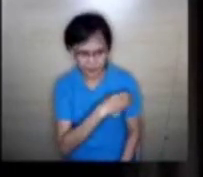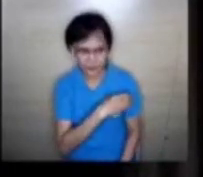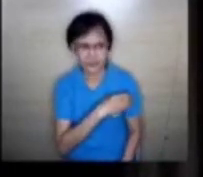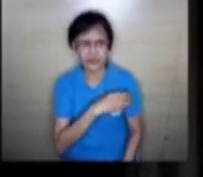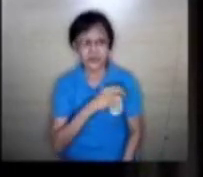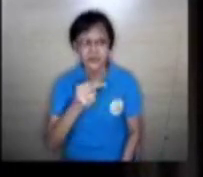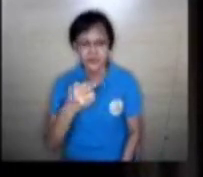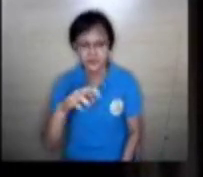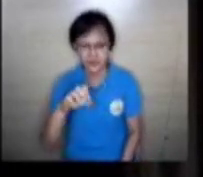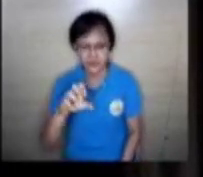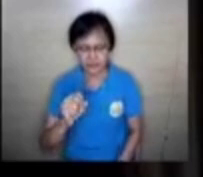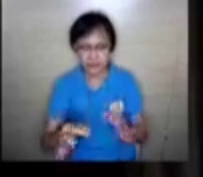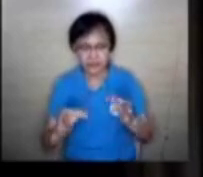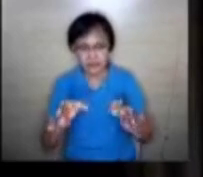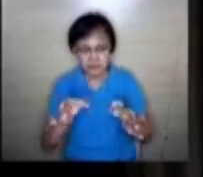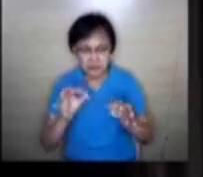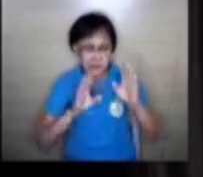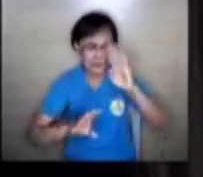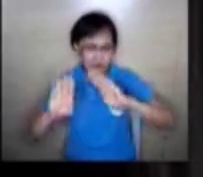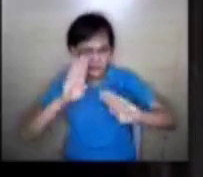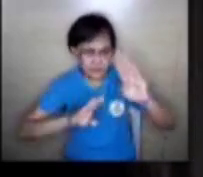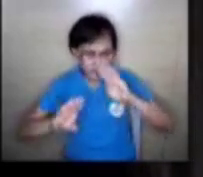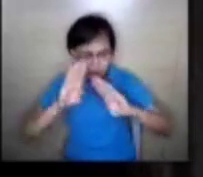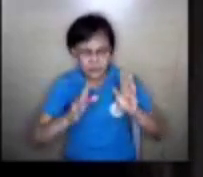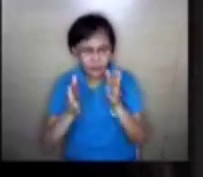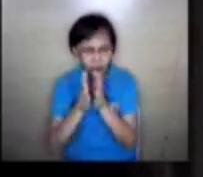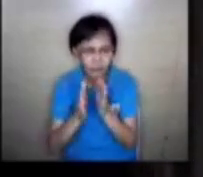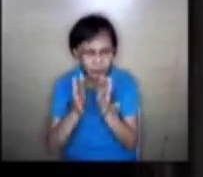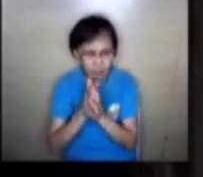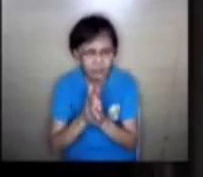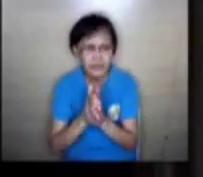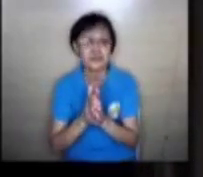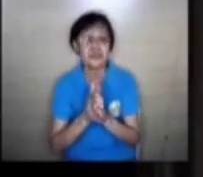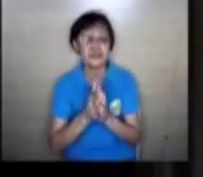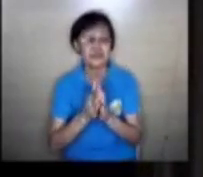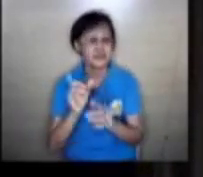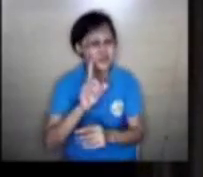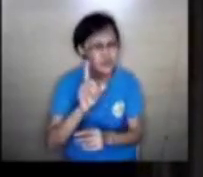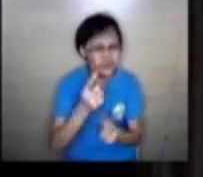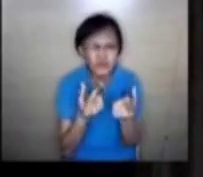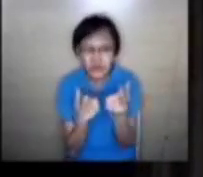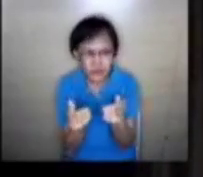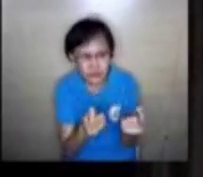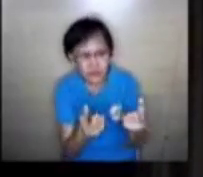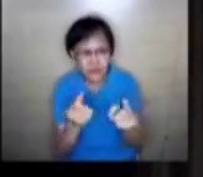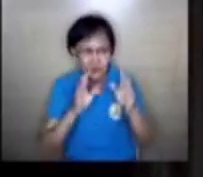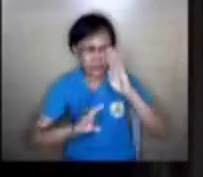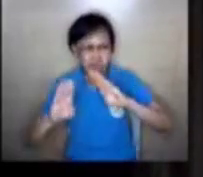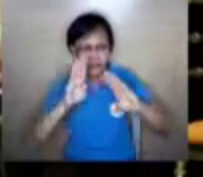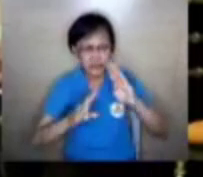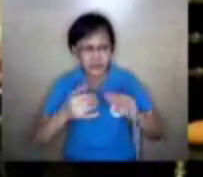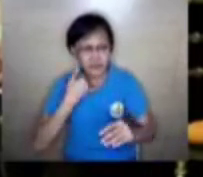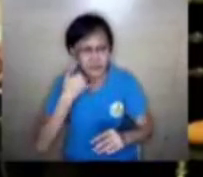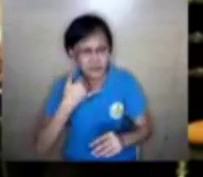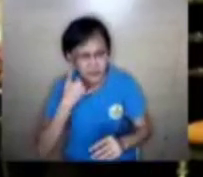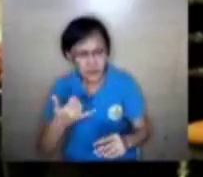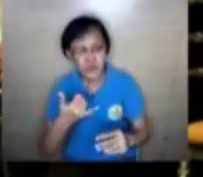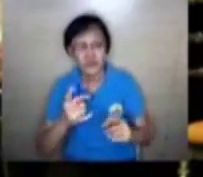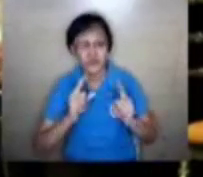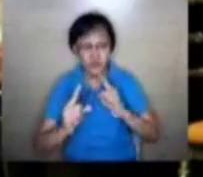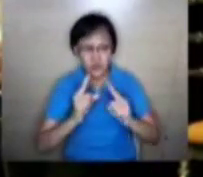meron akong problema na hindi ko alam ang solusyon, siya po ang una kong tinatawagan o tinetext. At siguradong pag nakausap ko na siya